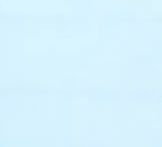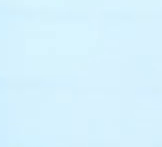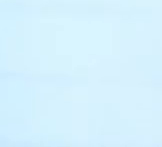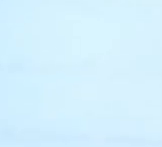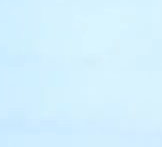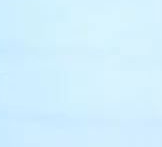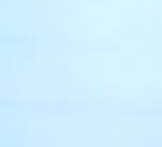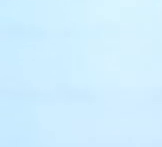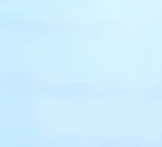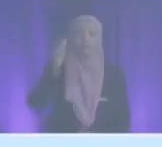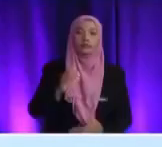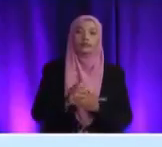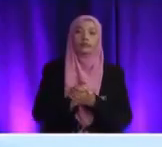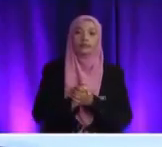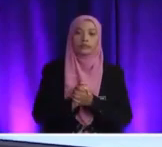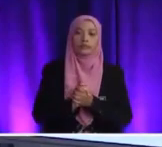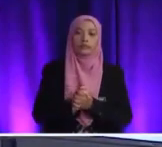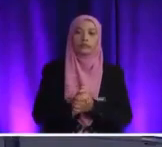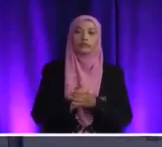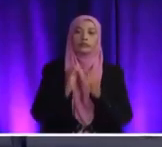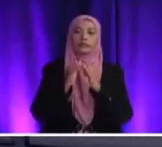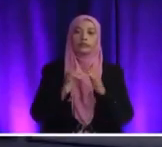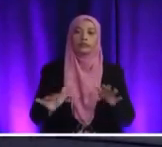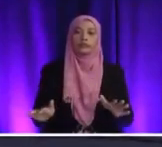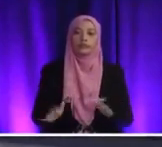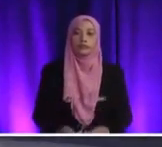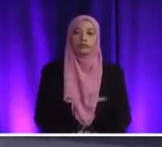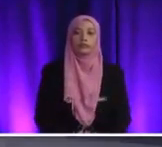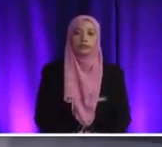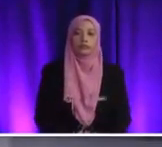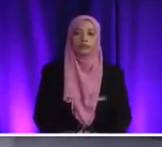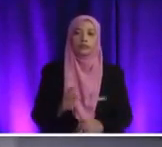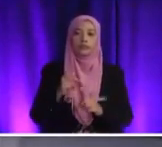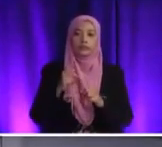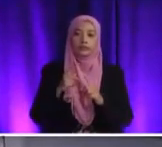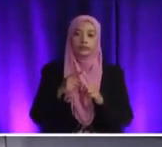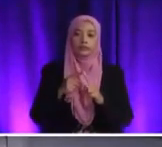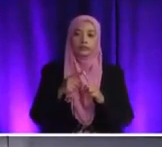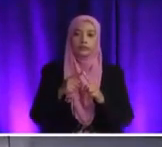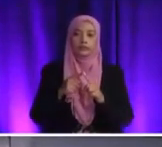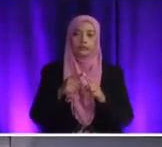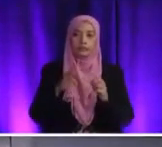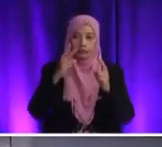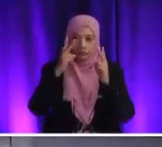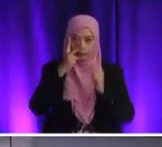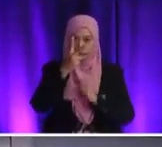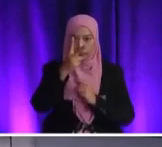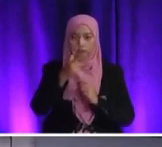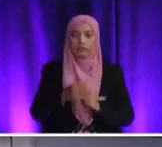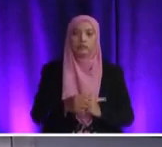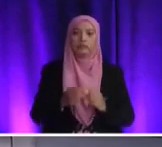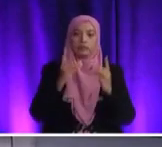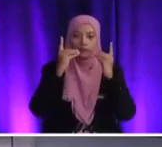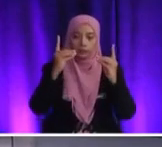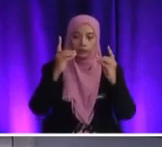Asalamualaikum Salam sehat besok belum Tadi TV CBN kepada semua yang sudah menutupi tinggi sekali ini dia CV kembali bersama-sama dengan Anda sehat